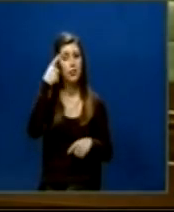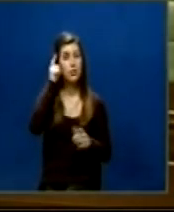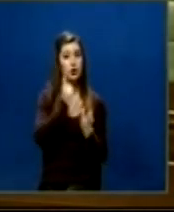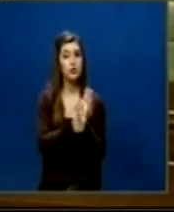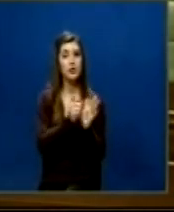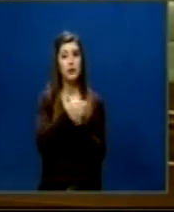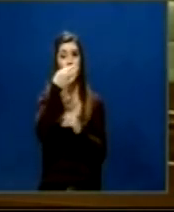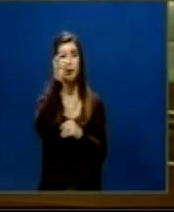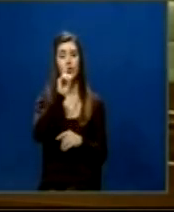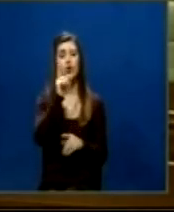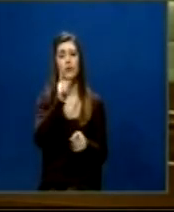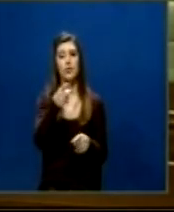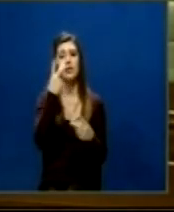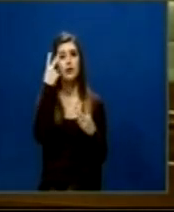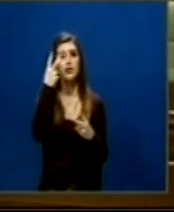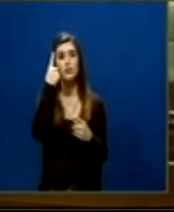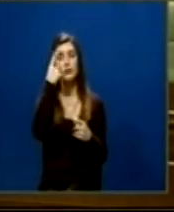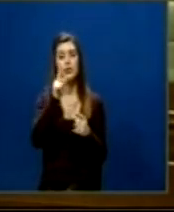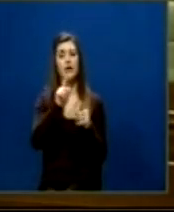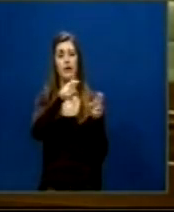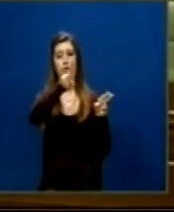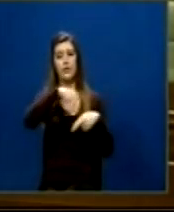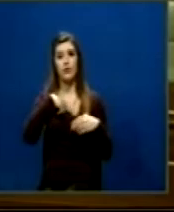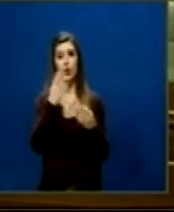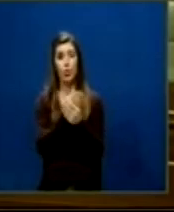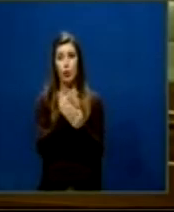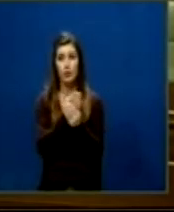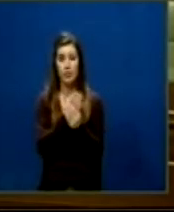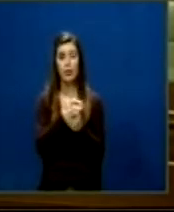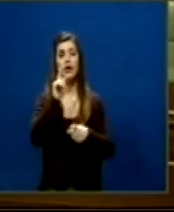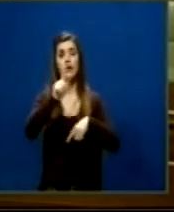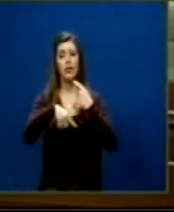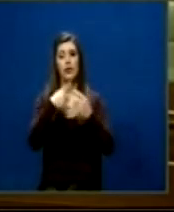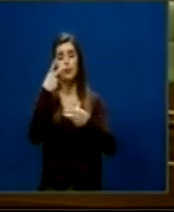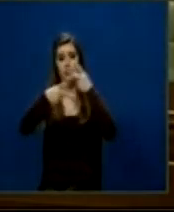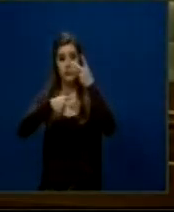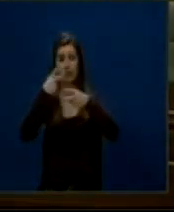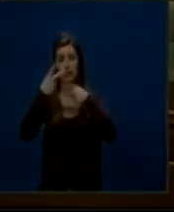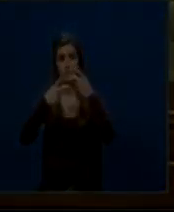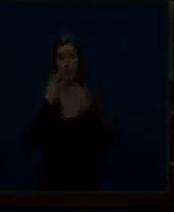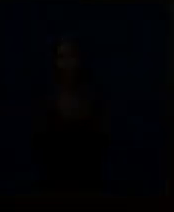spaku të mundësojmë që të kthehen dokumentat dhe të bëhet verifikimi dhe krasje.